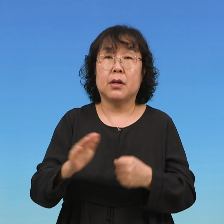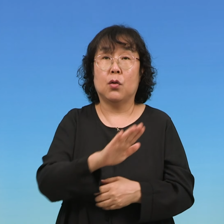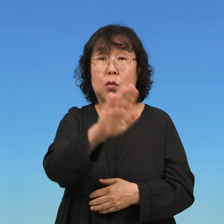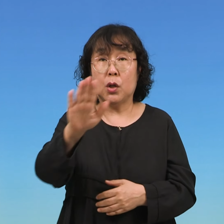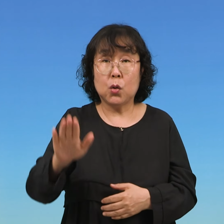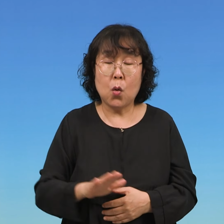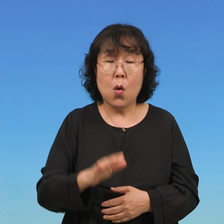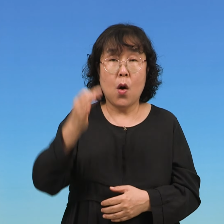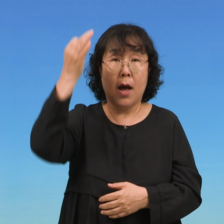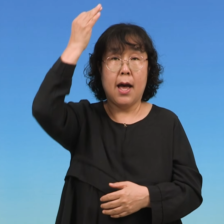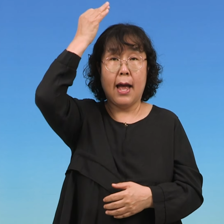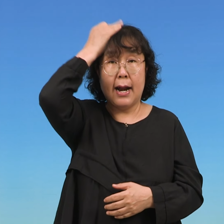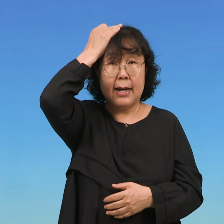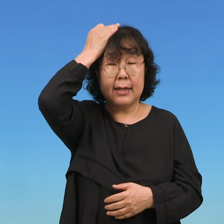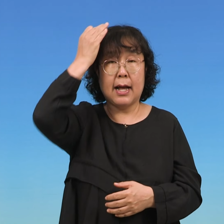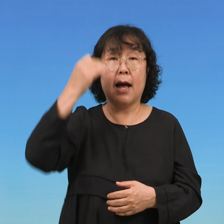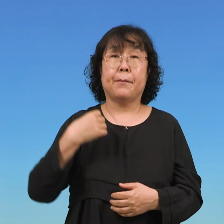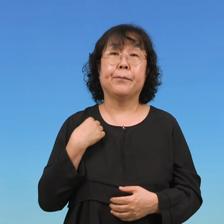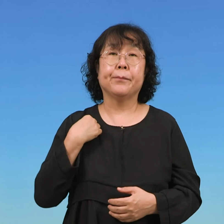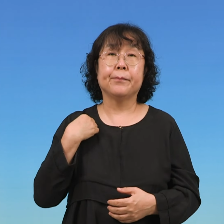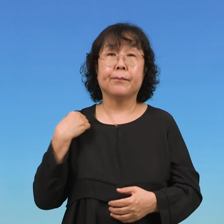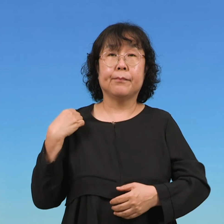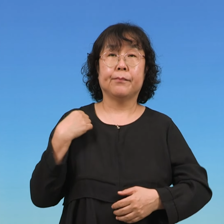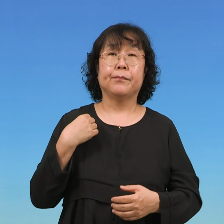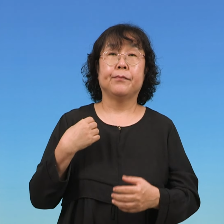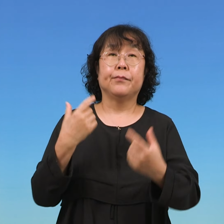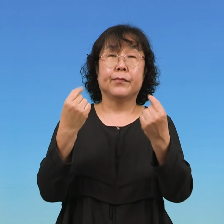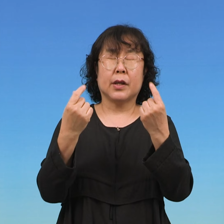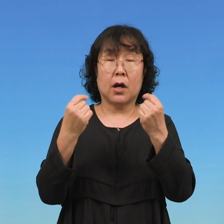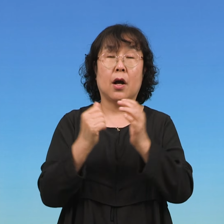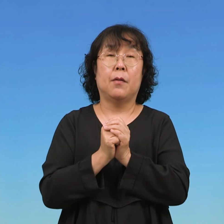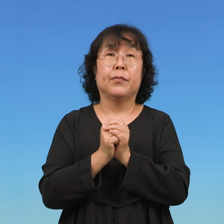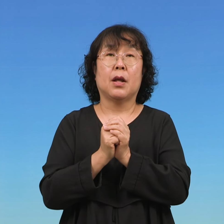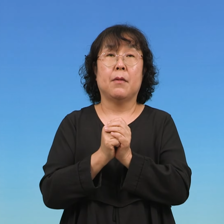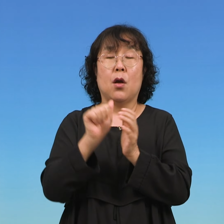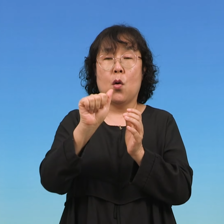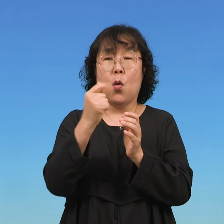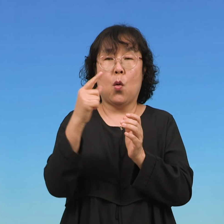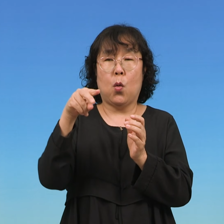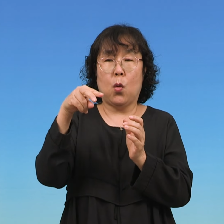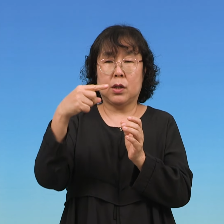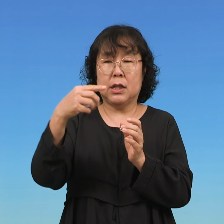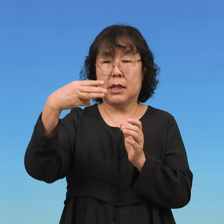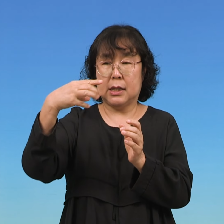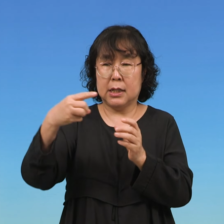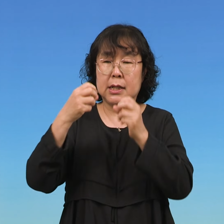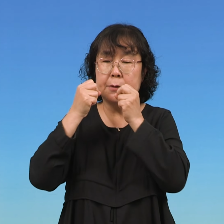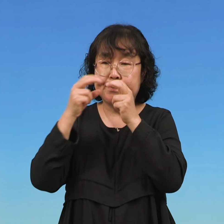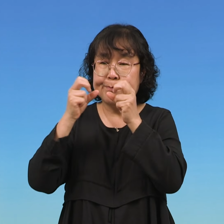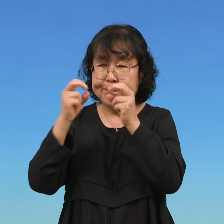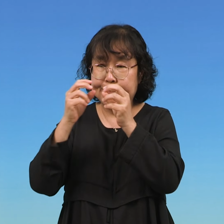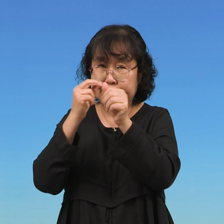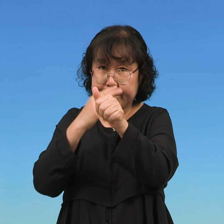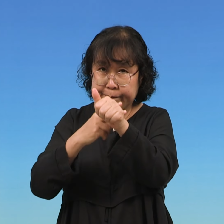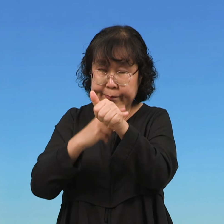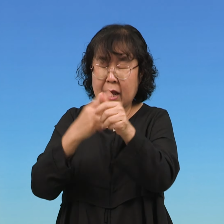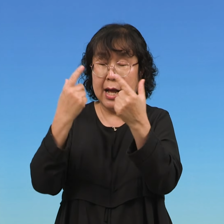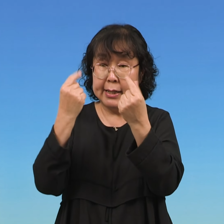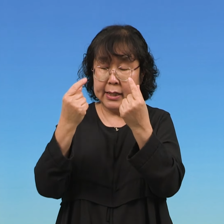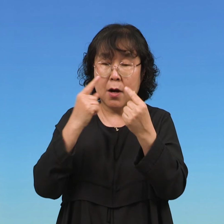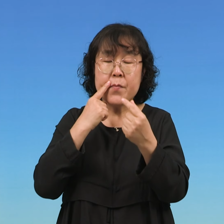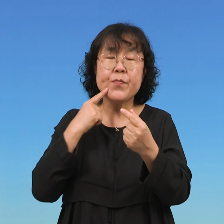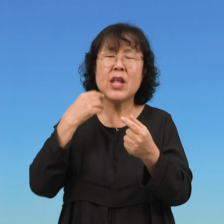우리도 그 앨리스 선지자처럼 그리고 또 그 호스트 선교사처럼 정말이